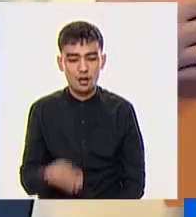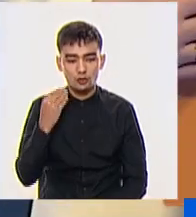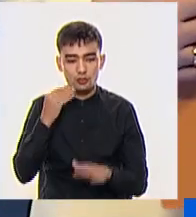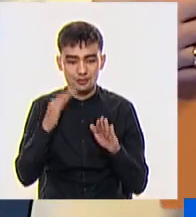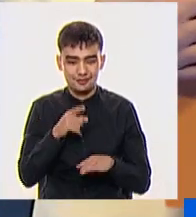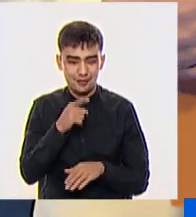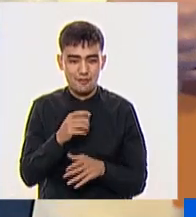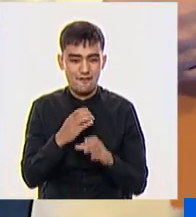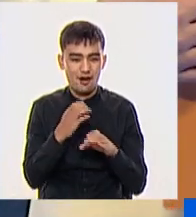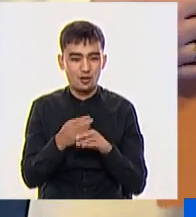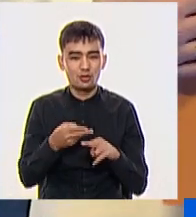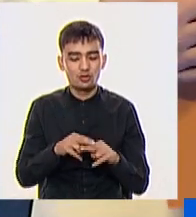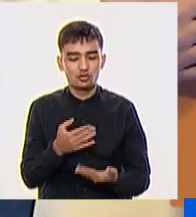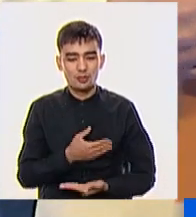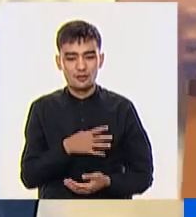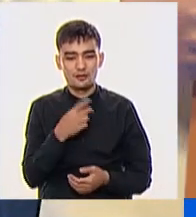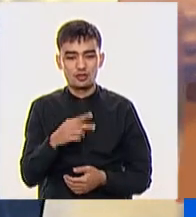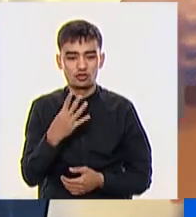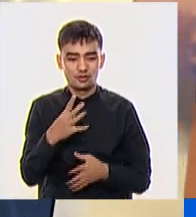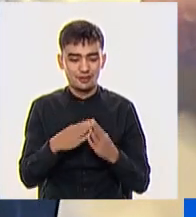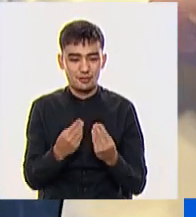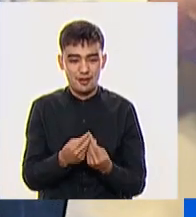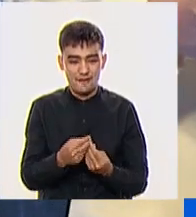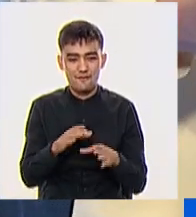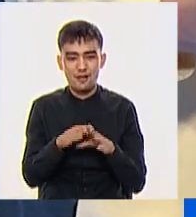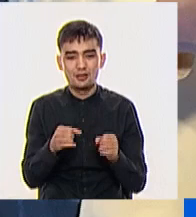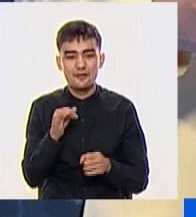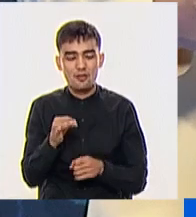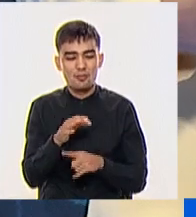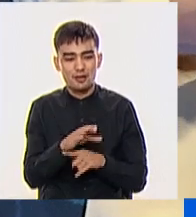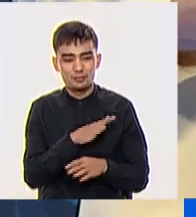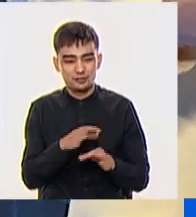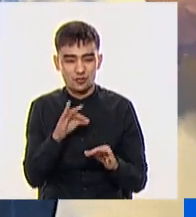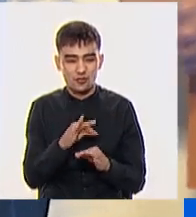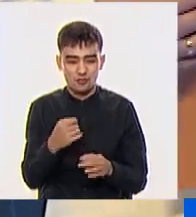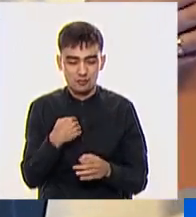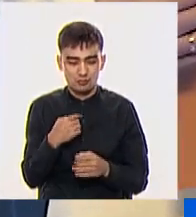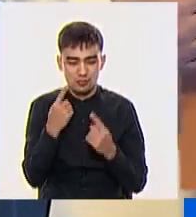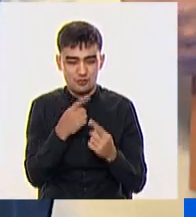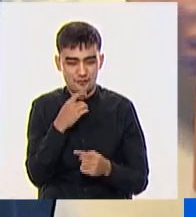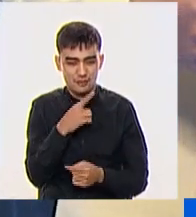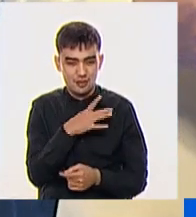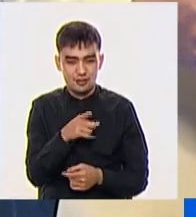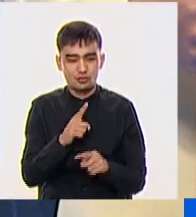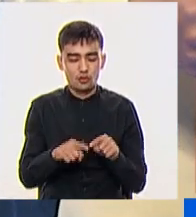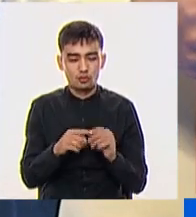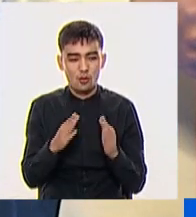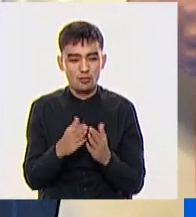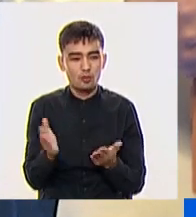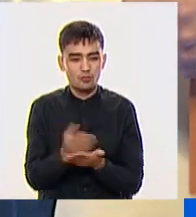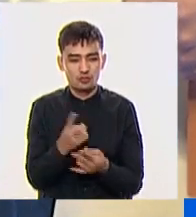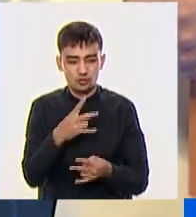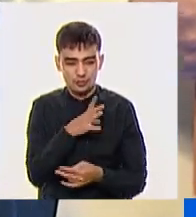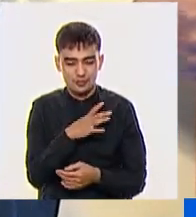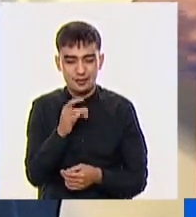Ақтөбеде вагонда тұратын 24 отбасы шенеуніктердің шығарған шешіміне наразы. Олар апатты деп танылған баспаналарына деп